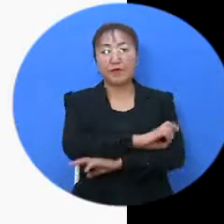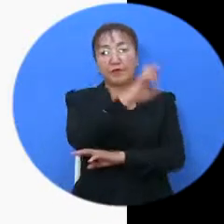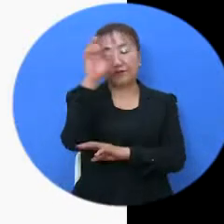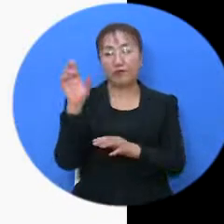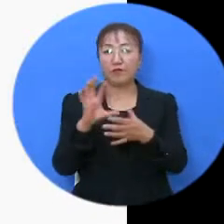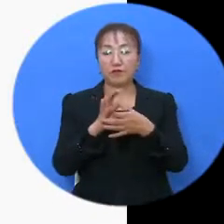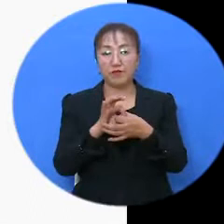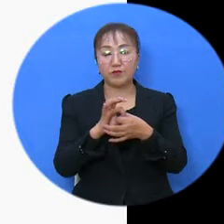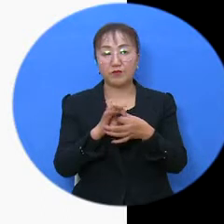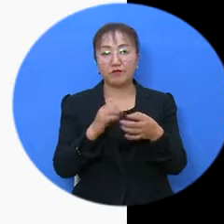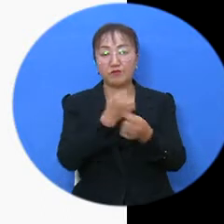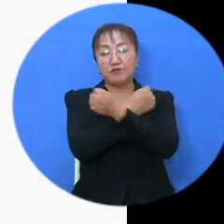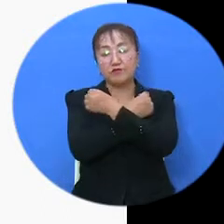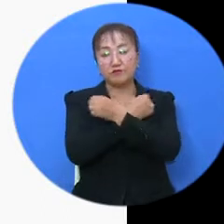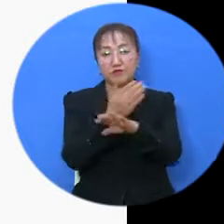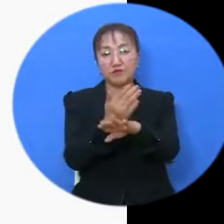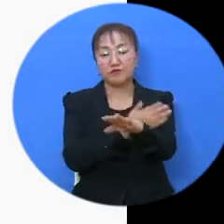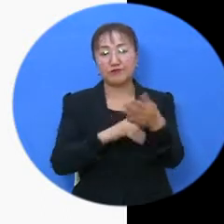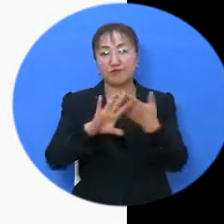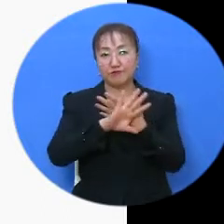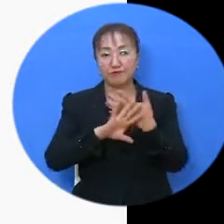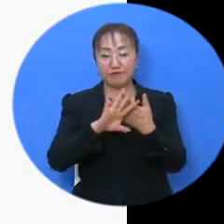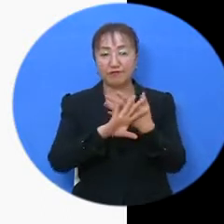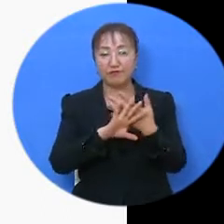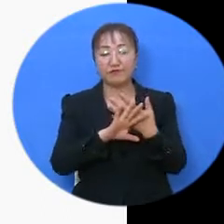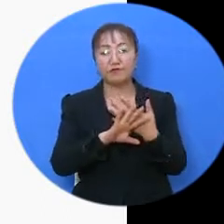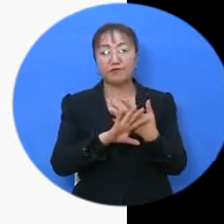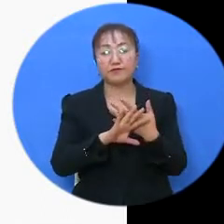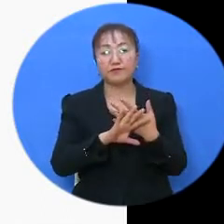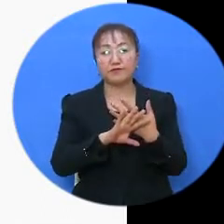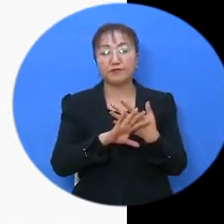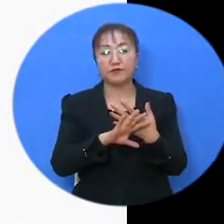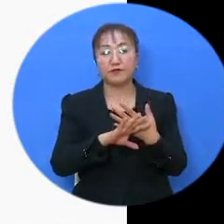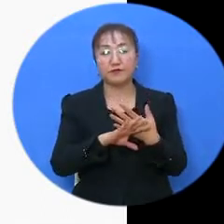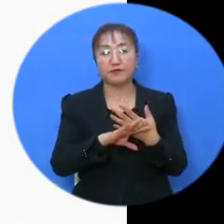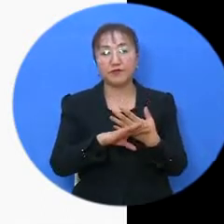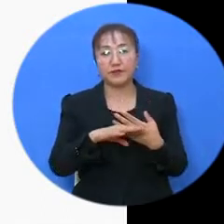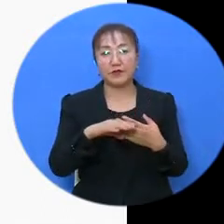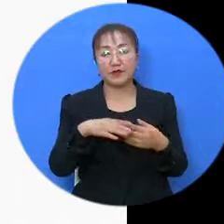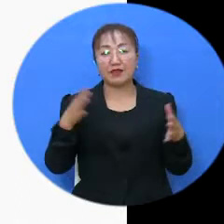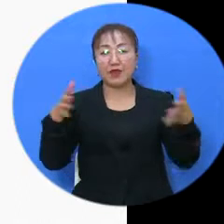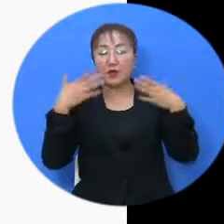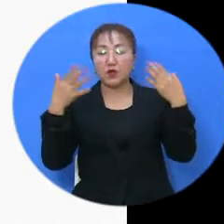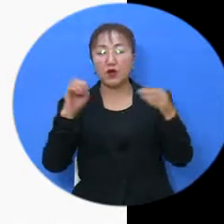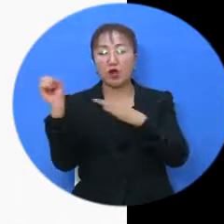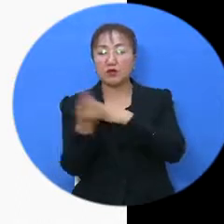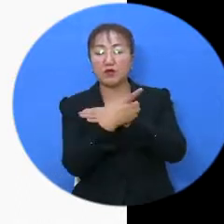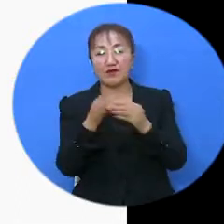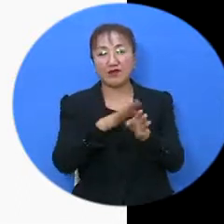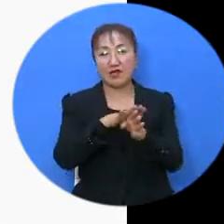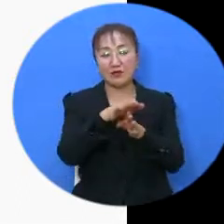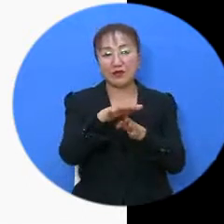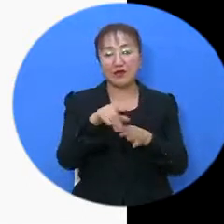Эдгээр байгалийн хүчин зүйлүүдээс урьдчилан сэргийлэхийн тулд хүүхдүүдээ цаг уурын болон онцгой байдлын алдаанаас та